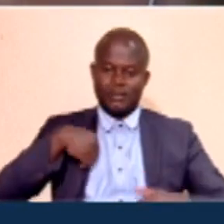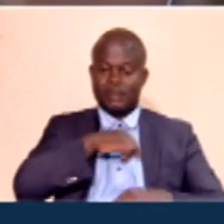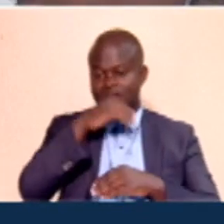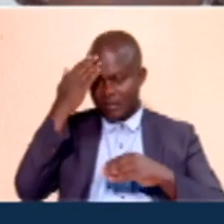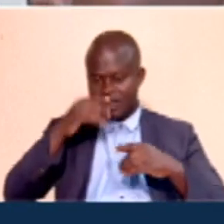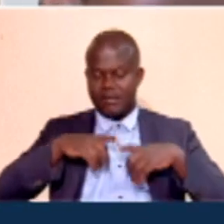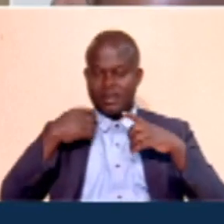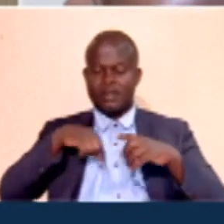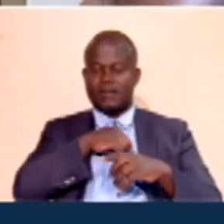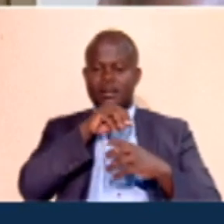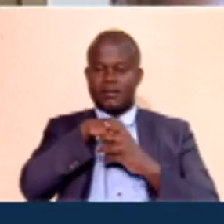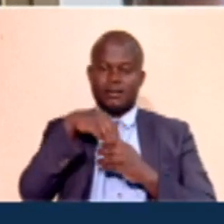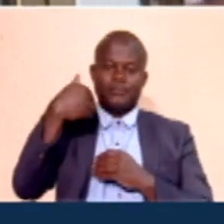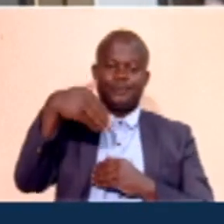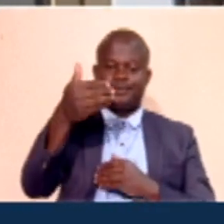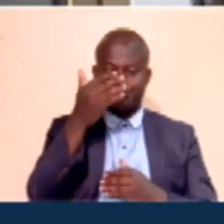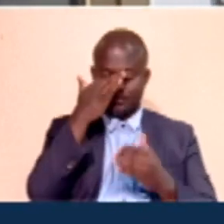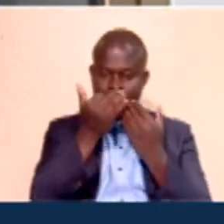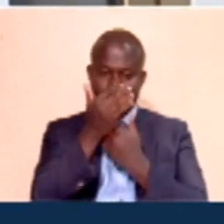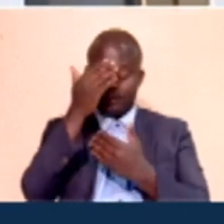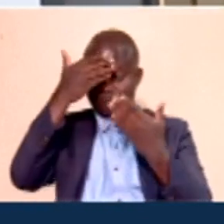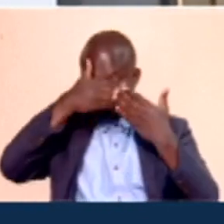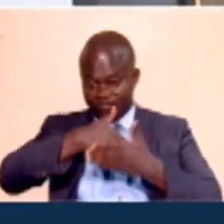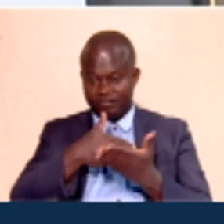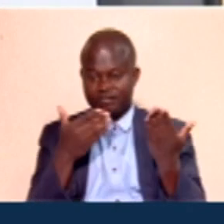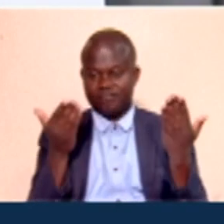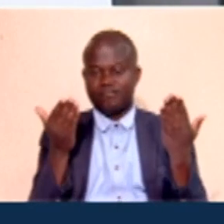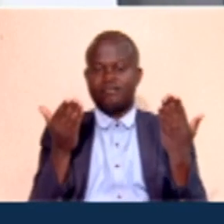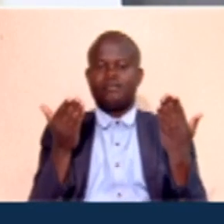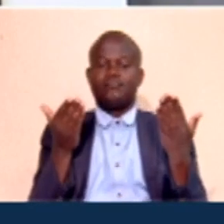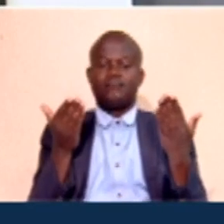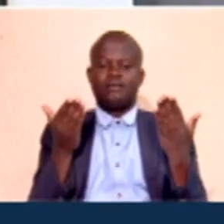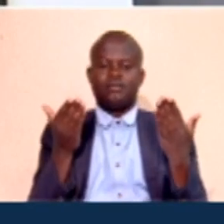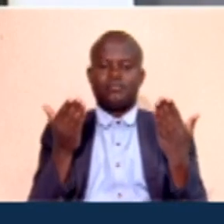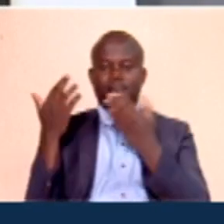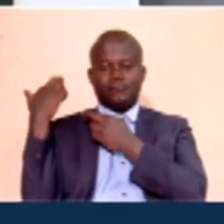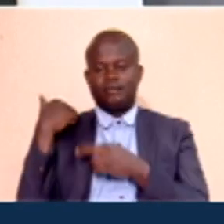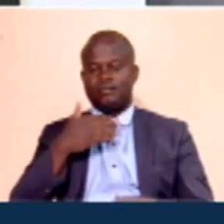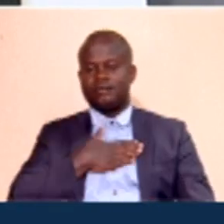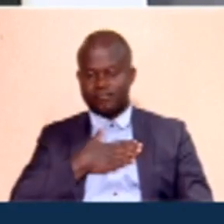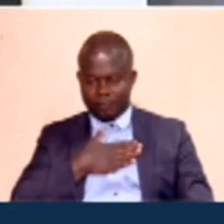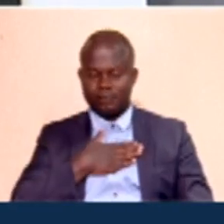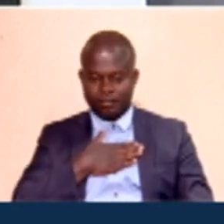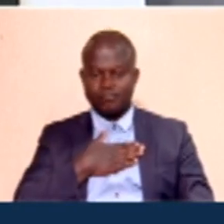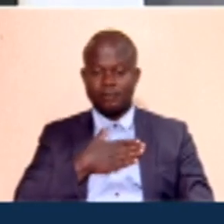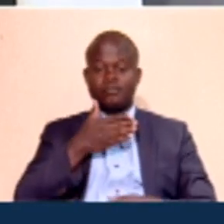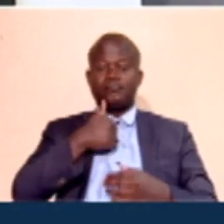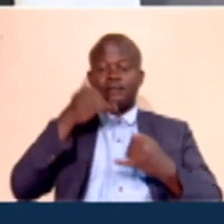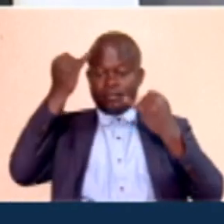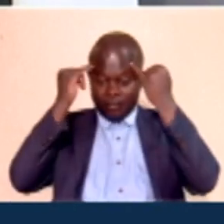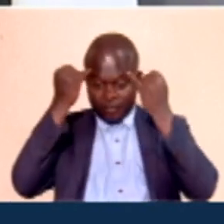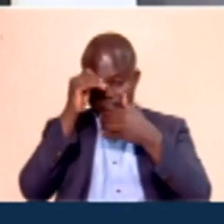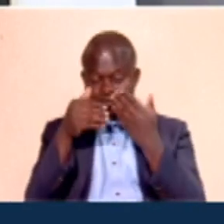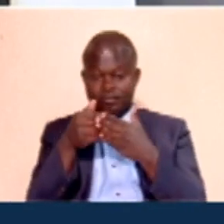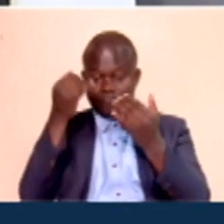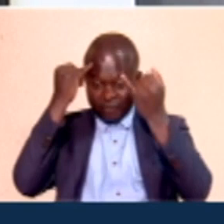ubuzima tubamo buri munsi mu gitondo nimugoroba. Numva zari inshingano zanjye. Ngira igitekerezo,